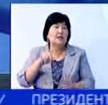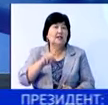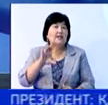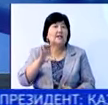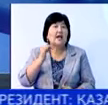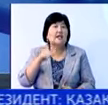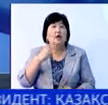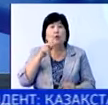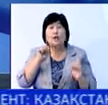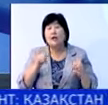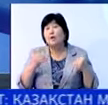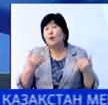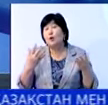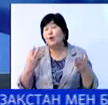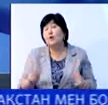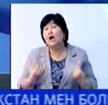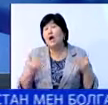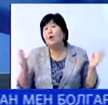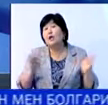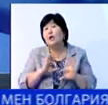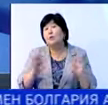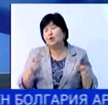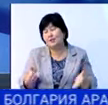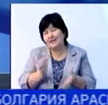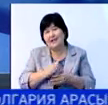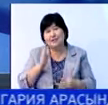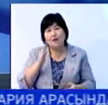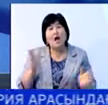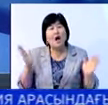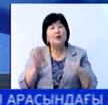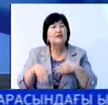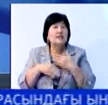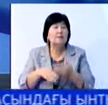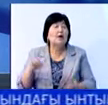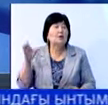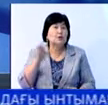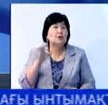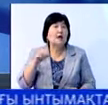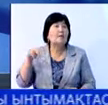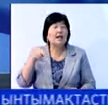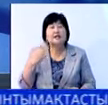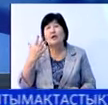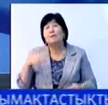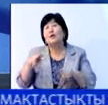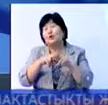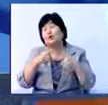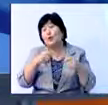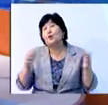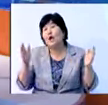сайтымыздан көре аласыздар. Ал енді бүгінгі күнге арналған ауа райы болжамымен танысып болыңыздар. Ауа райының демеушісі Сұлтан Плаза 5 жұлдызды қонақ